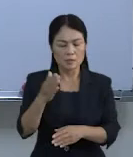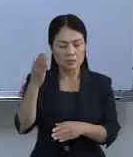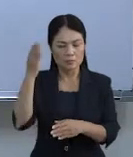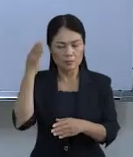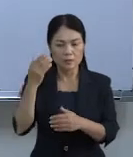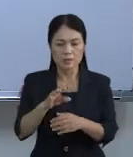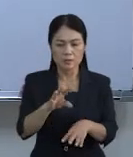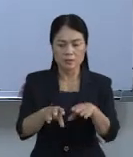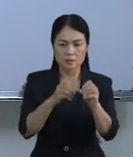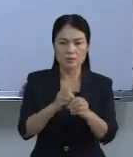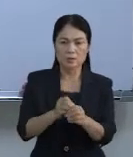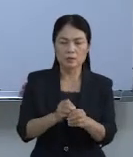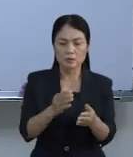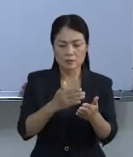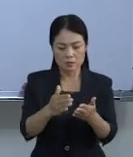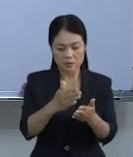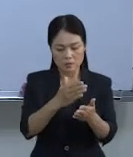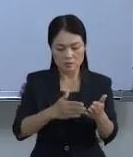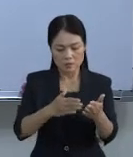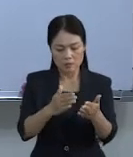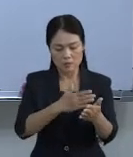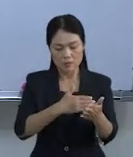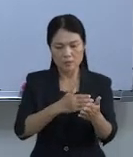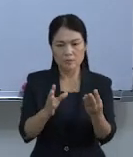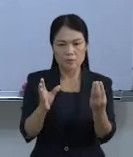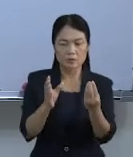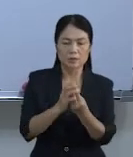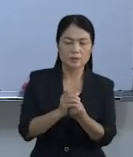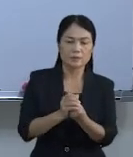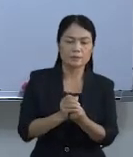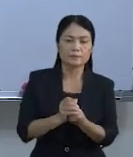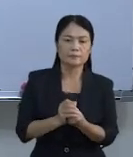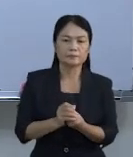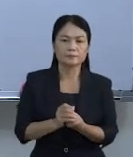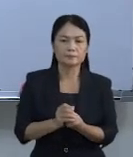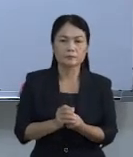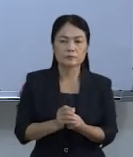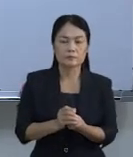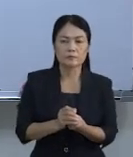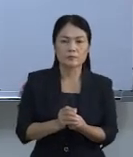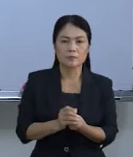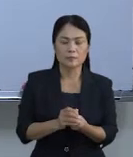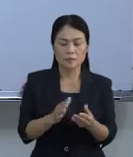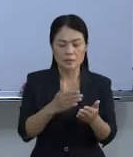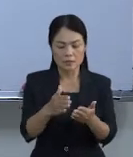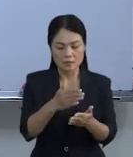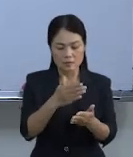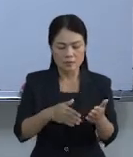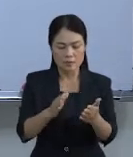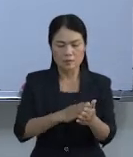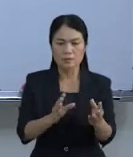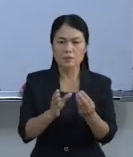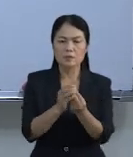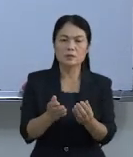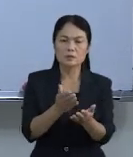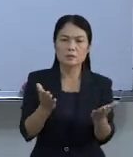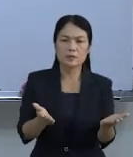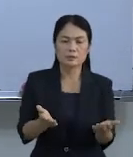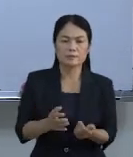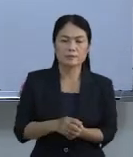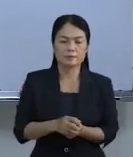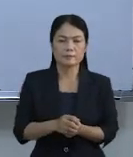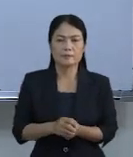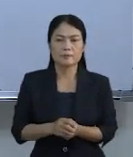tí cá bằng cốt chùm luôn và cá bằng cốt chùm luôn ta cá bằng cốt chùm luôn kia bằng cốt chẳng mấy con